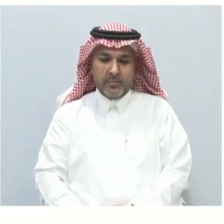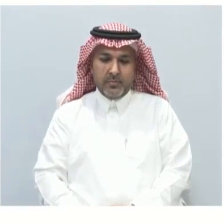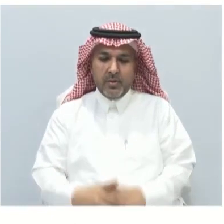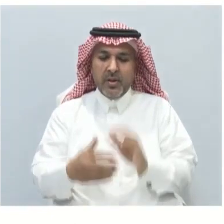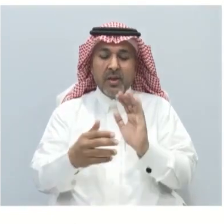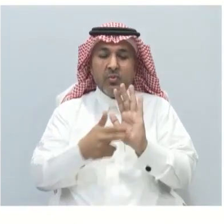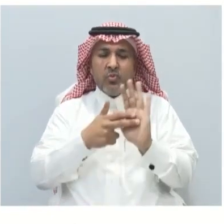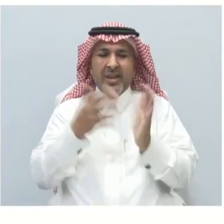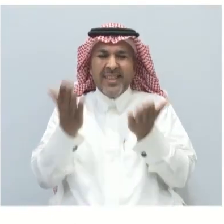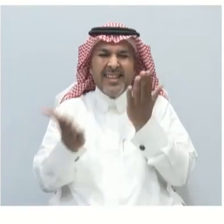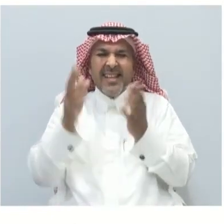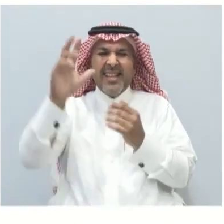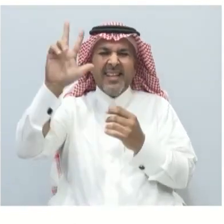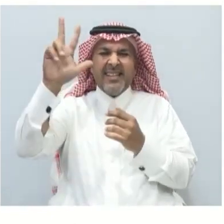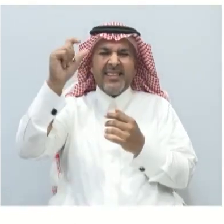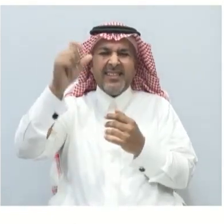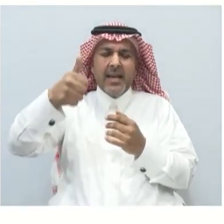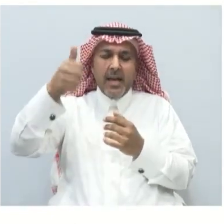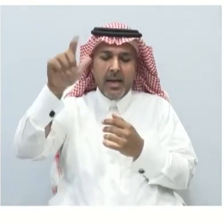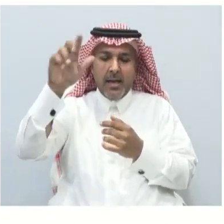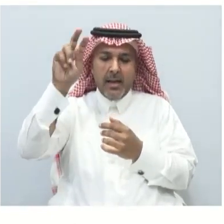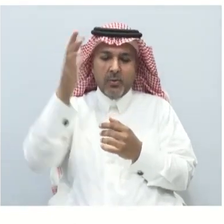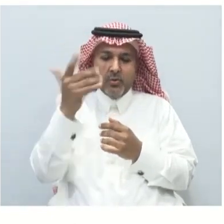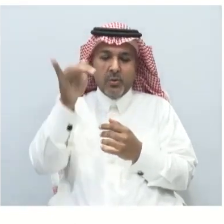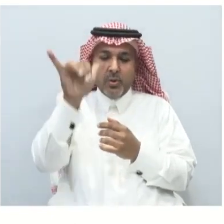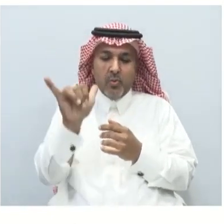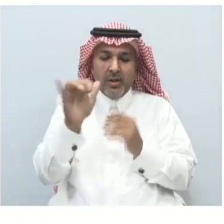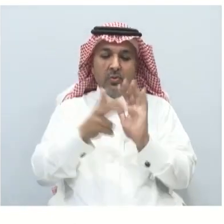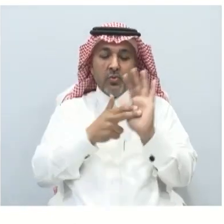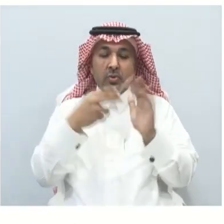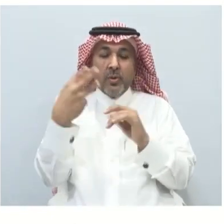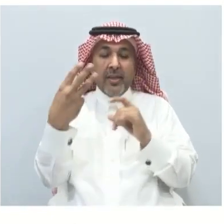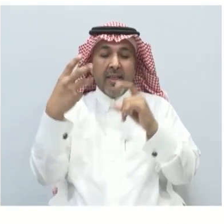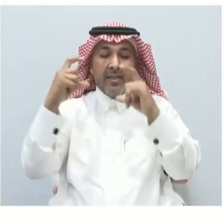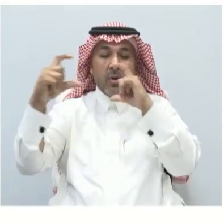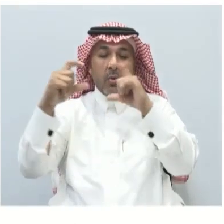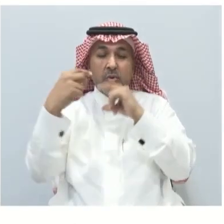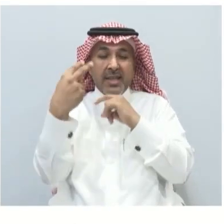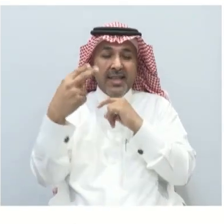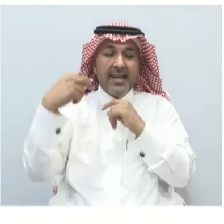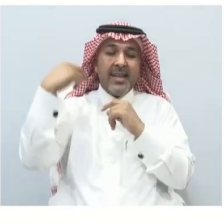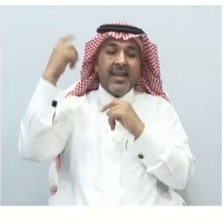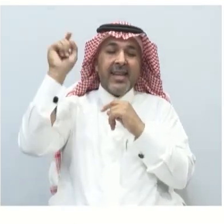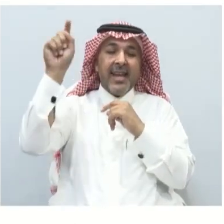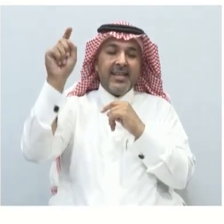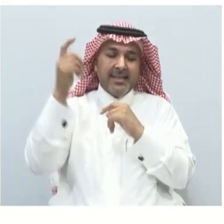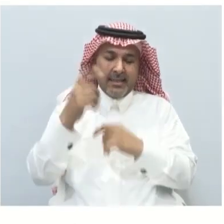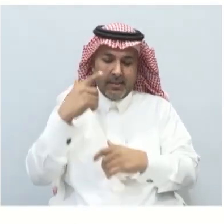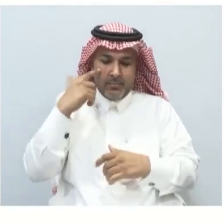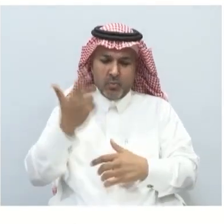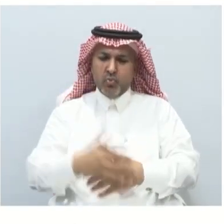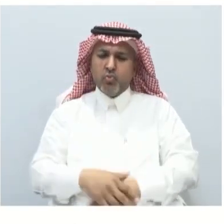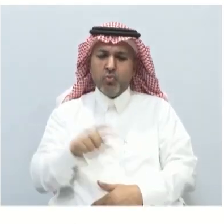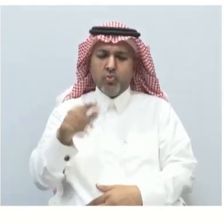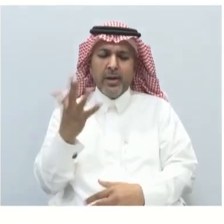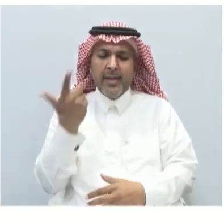ضرب اثنين اس اكس والتي هي مثال على الداله الاسيه فلو جيت سالت نفسي سؤال ماذا نقصد